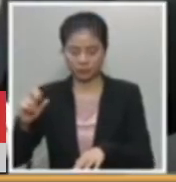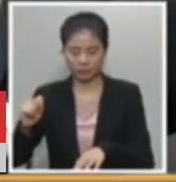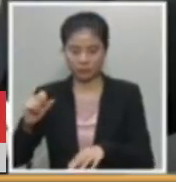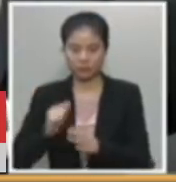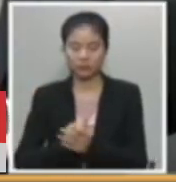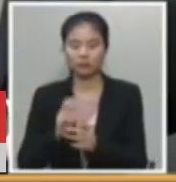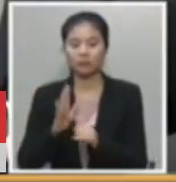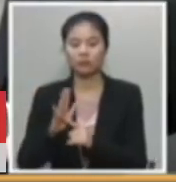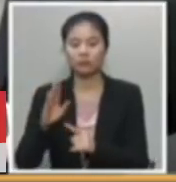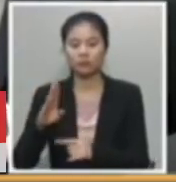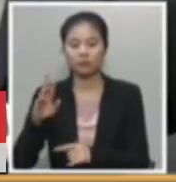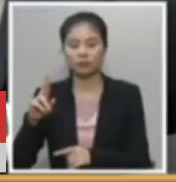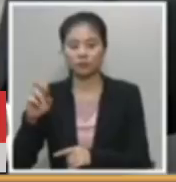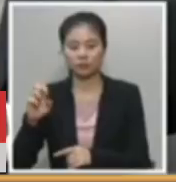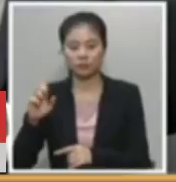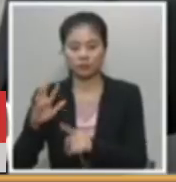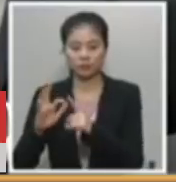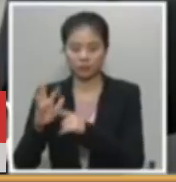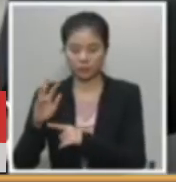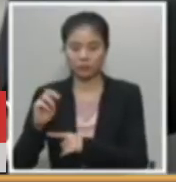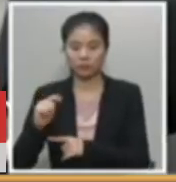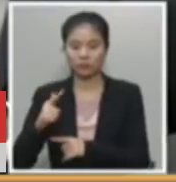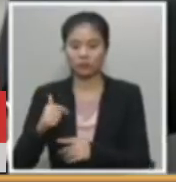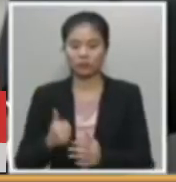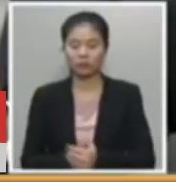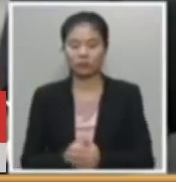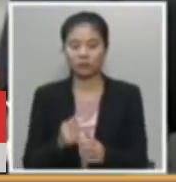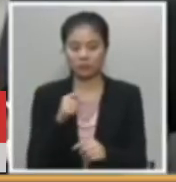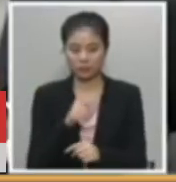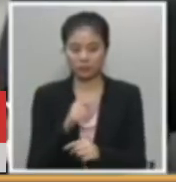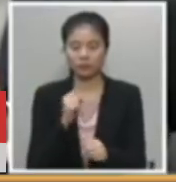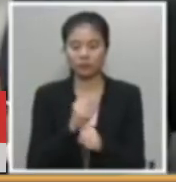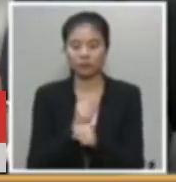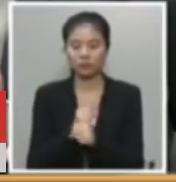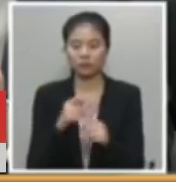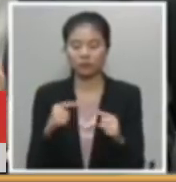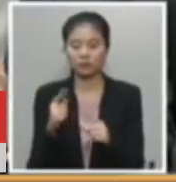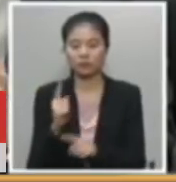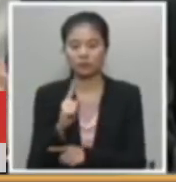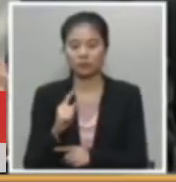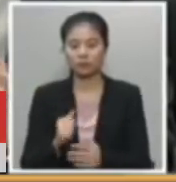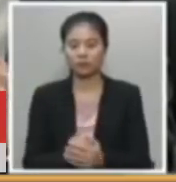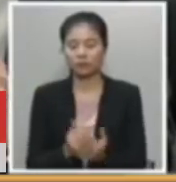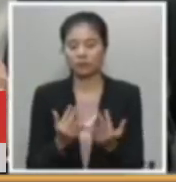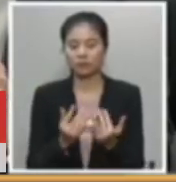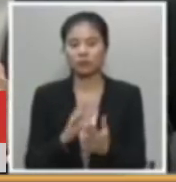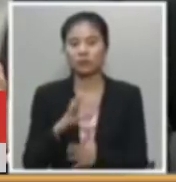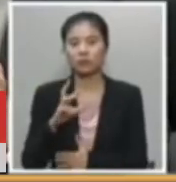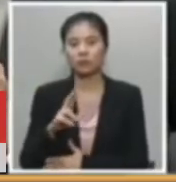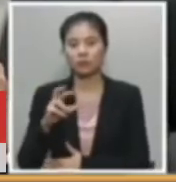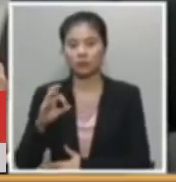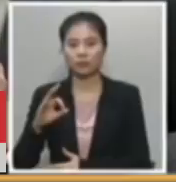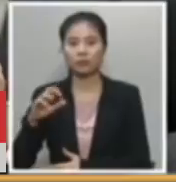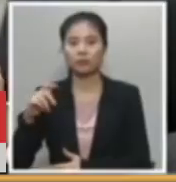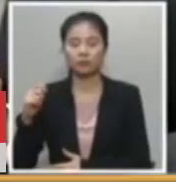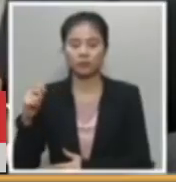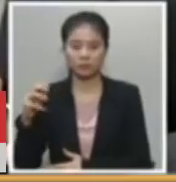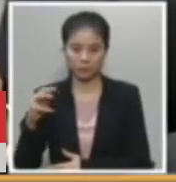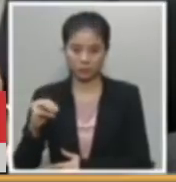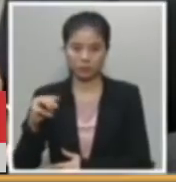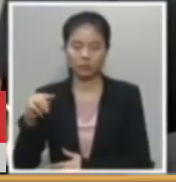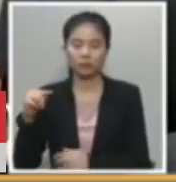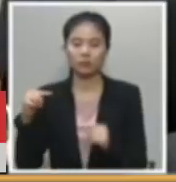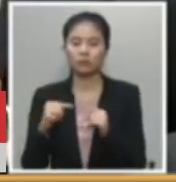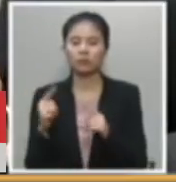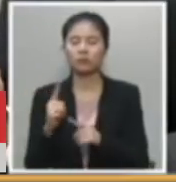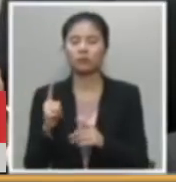คหะบางปูสมุทรปราการตรงนี้ครับท่านประธานครับรฟท.รฟม.ครับรถไฟฟ้